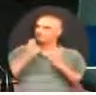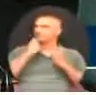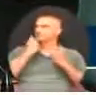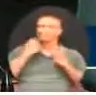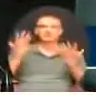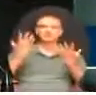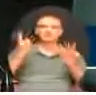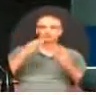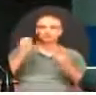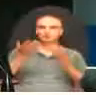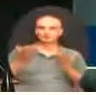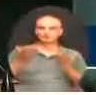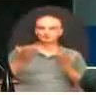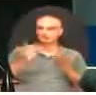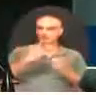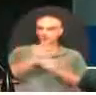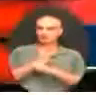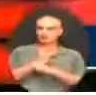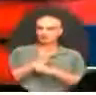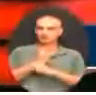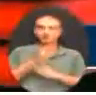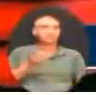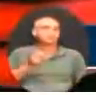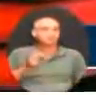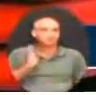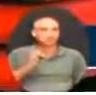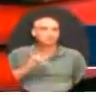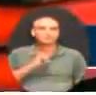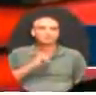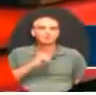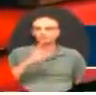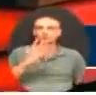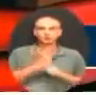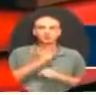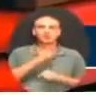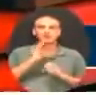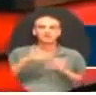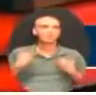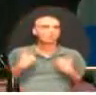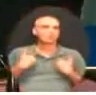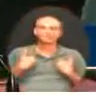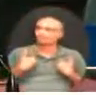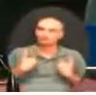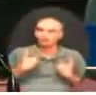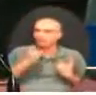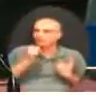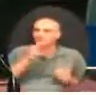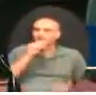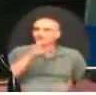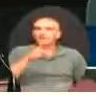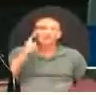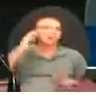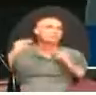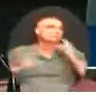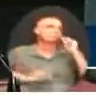מדהים שיש משחק כזה. כן, אותך לא זה מעניין, את הצפי? האמת שזה כל כך מעניין שזה הצליח לעניין אפילו אותי. ברצינות. אני לא רוצה אפילו לדבר על